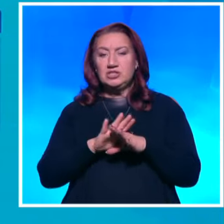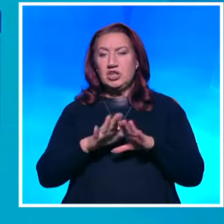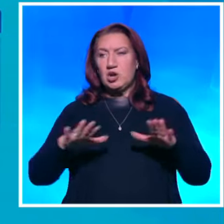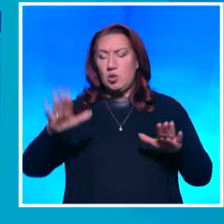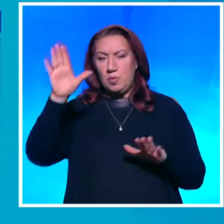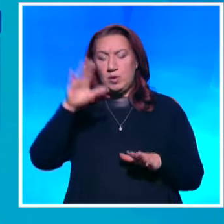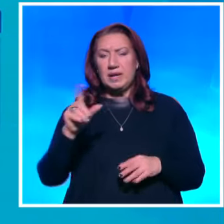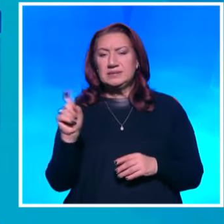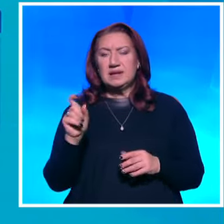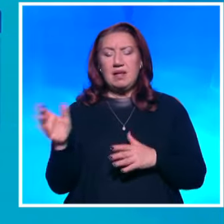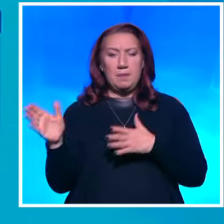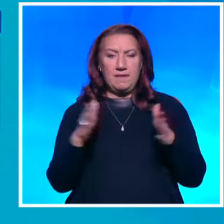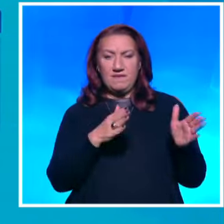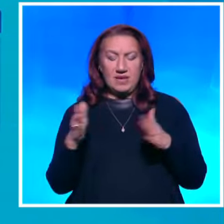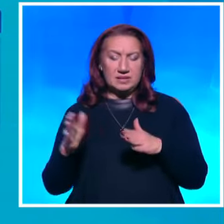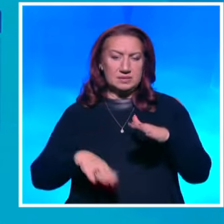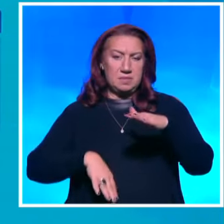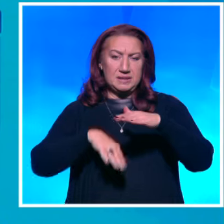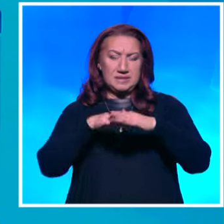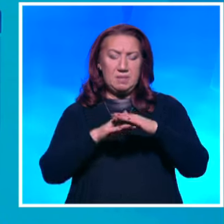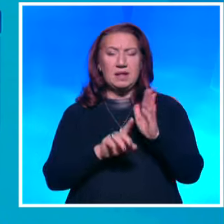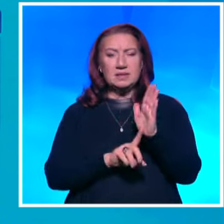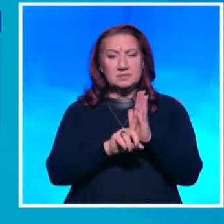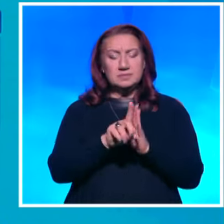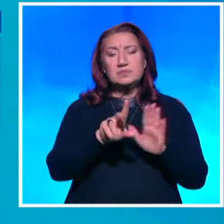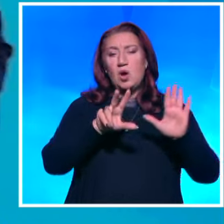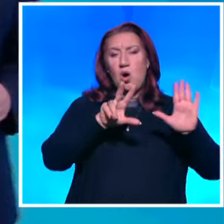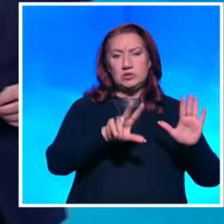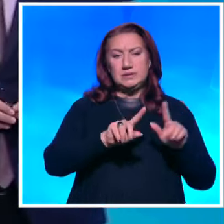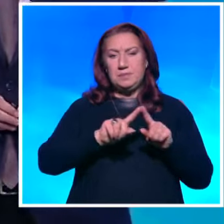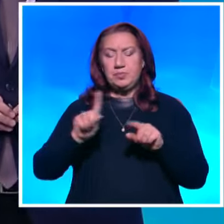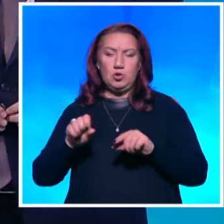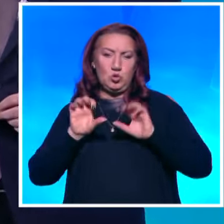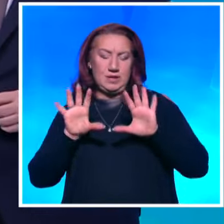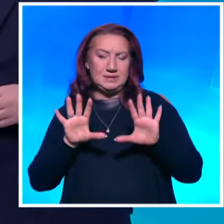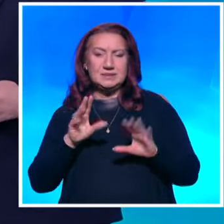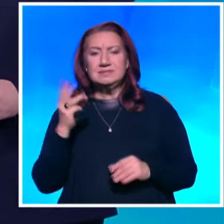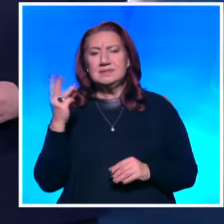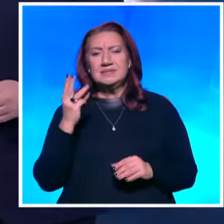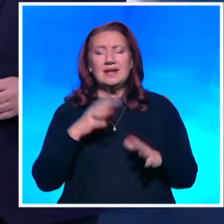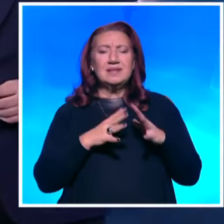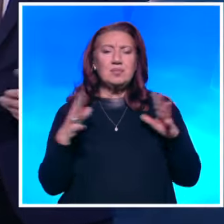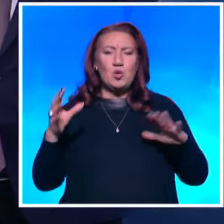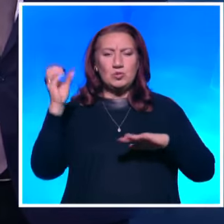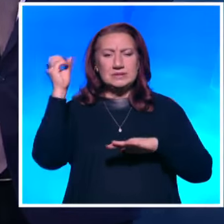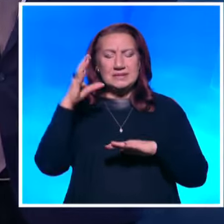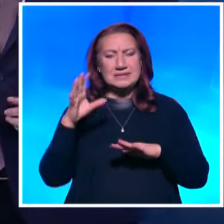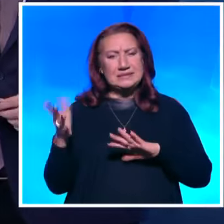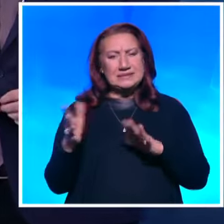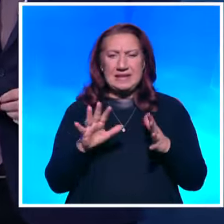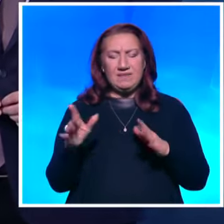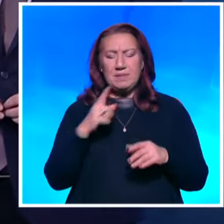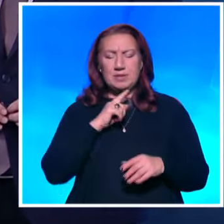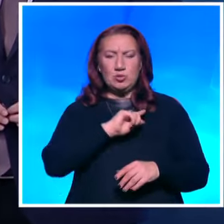и максимални стойности между 8 и 10 градуса. В сряда ни очакват много слънчеви часове и временно усилване на